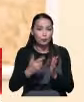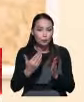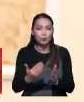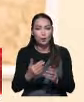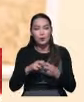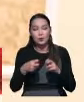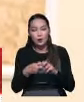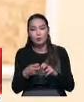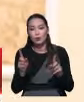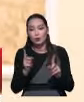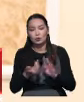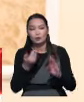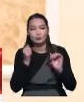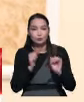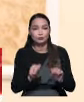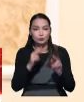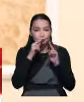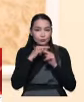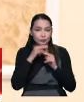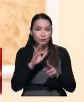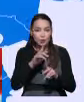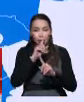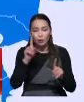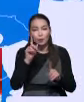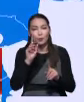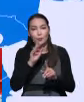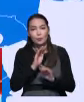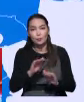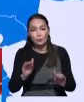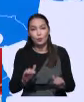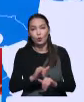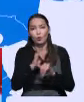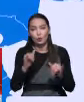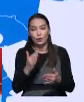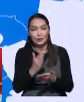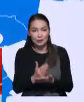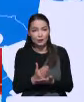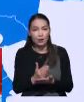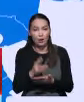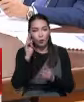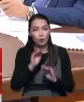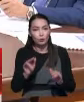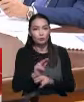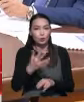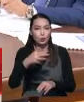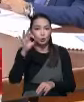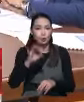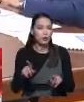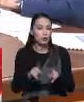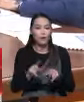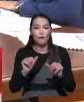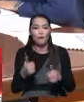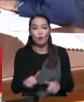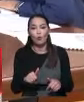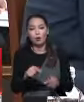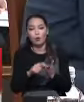алдын алу қарастырылуда. Өйткені ерекше оқытуды қажет ететін бала көбейген. Алайда оқытушылардың 50% мұндай форматқа дайын емес.